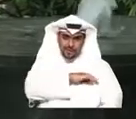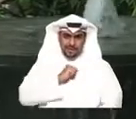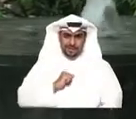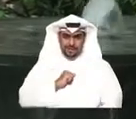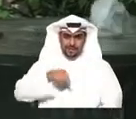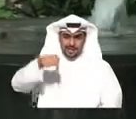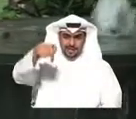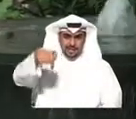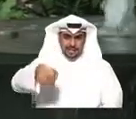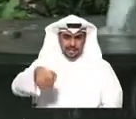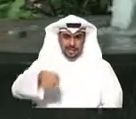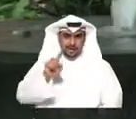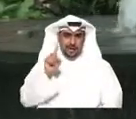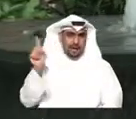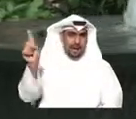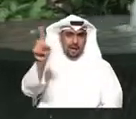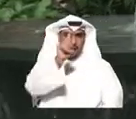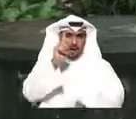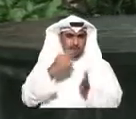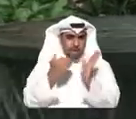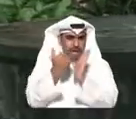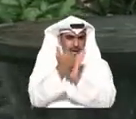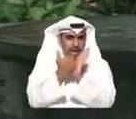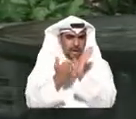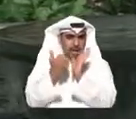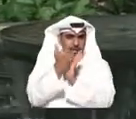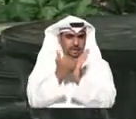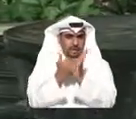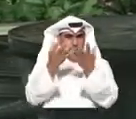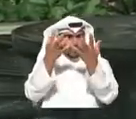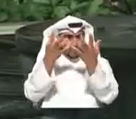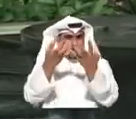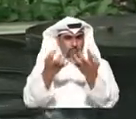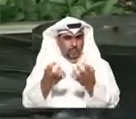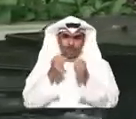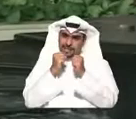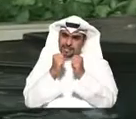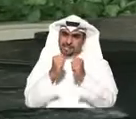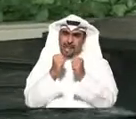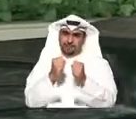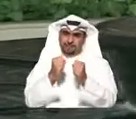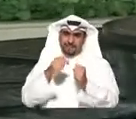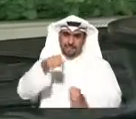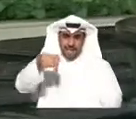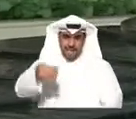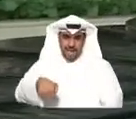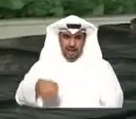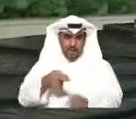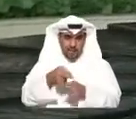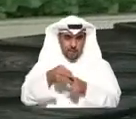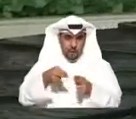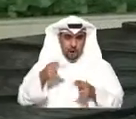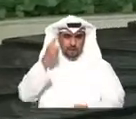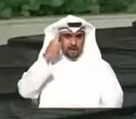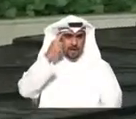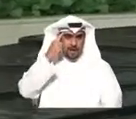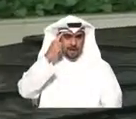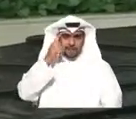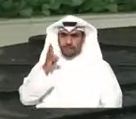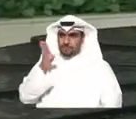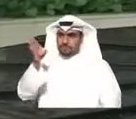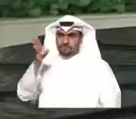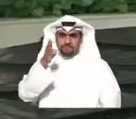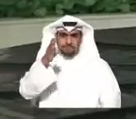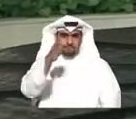من التحديات الاقتصادية والتجارية على المستوى العالمي، الأمر الذي يتطلب مزيدا من التحرك